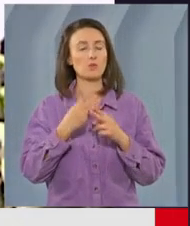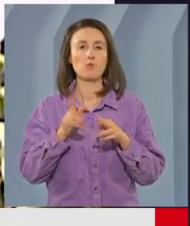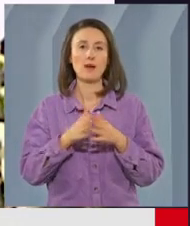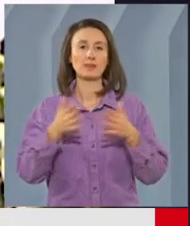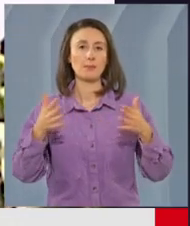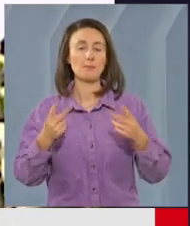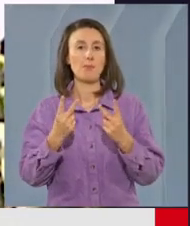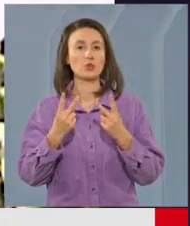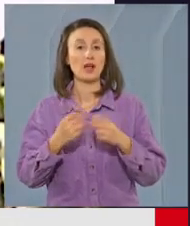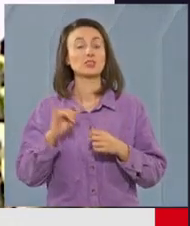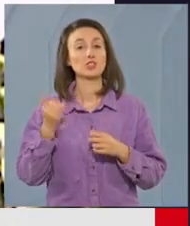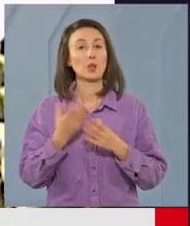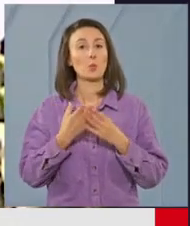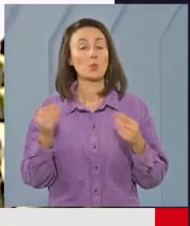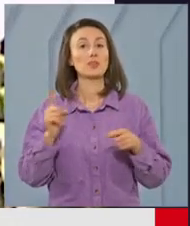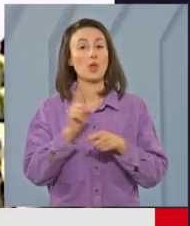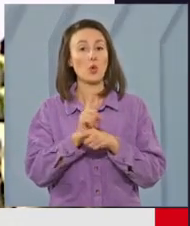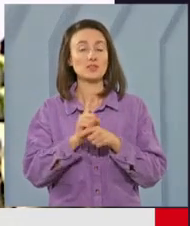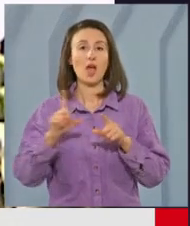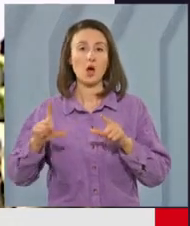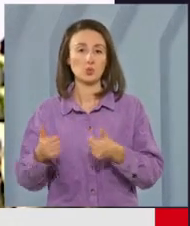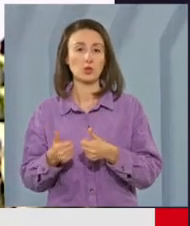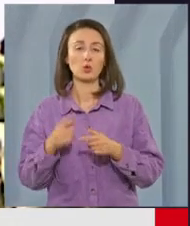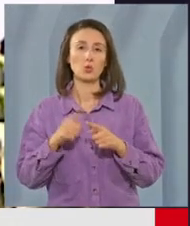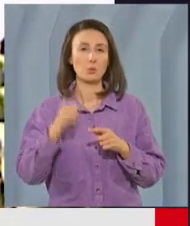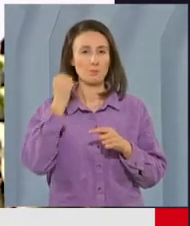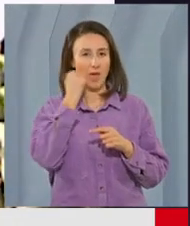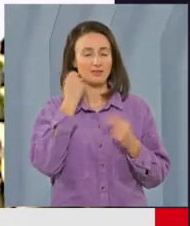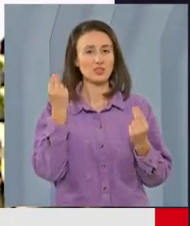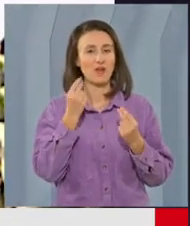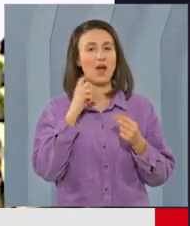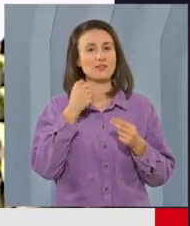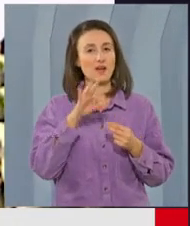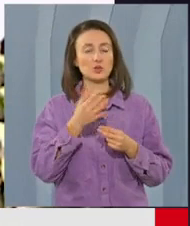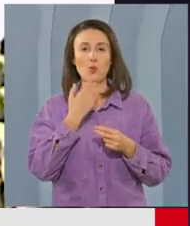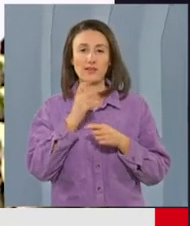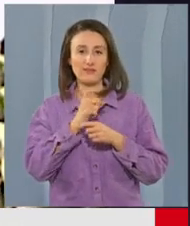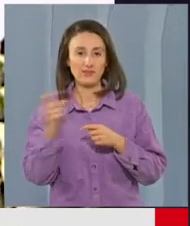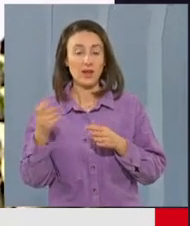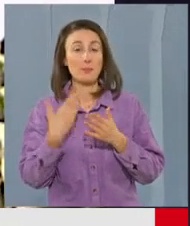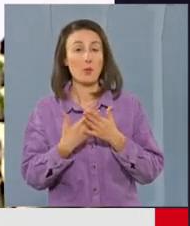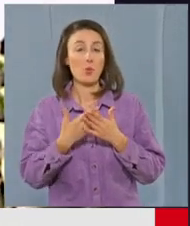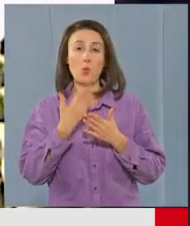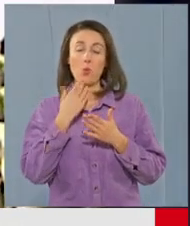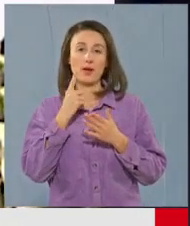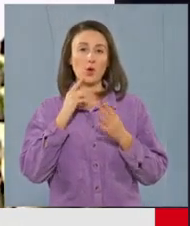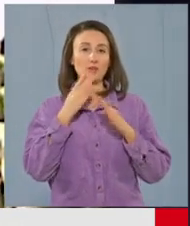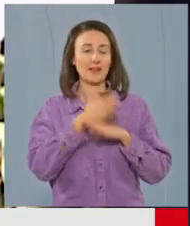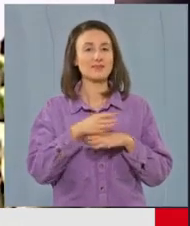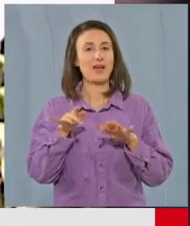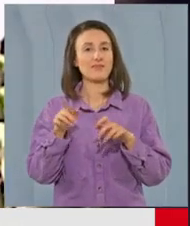foarte important și de multe ori se aruncă cu piatra spre ANAF. ANAF nu are nicio vină pentru că ANAF nu are nici măcar o direcție